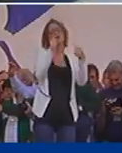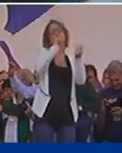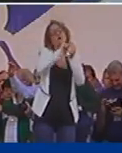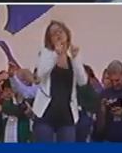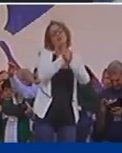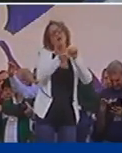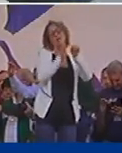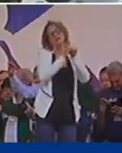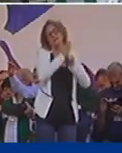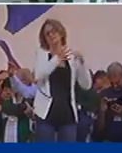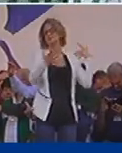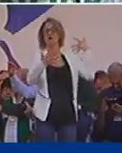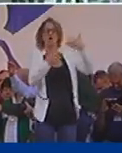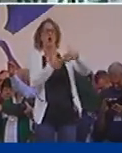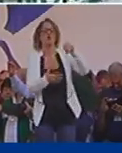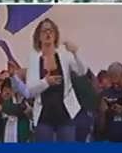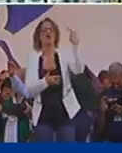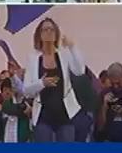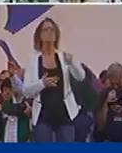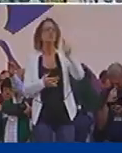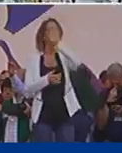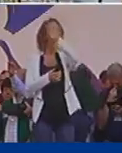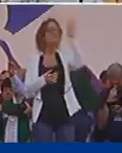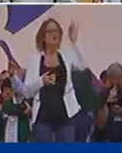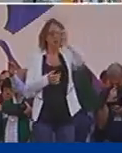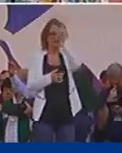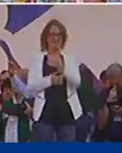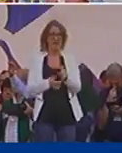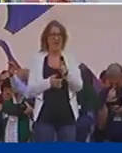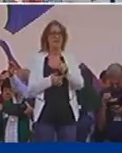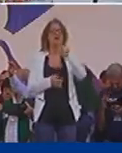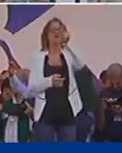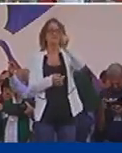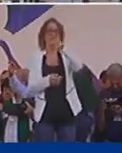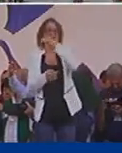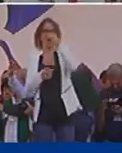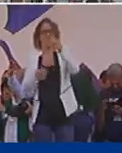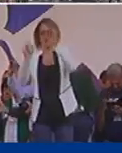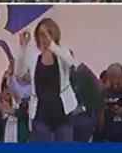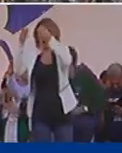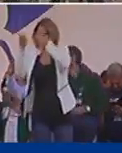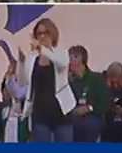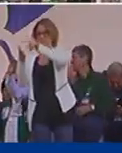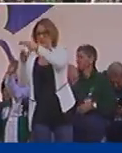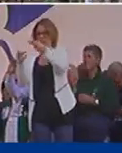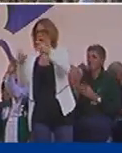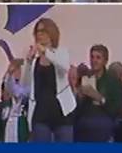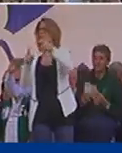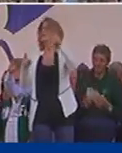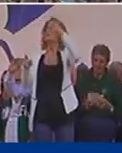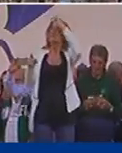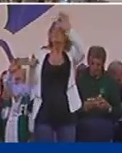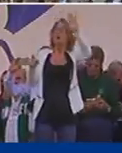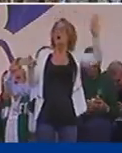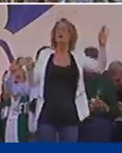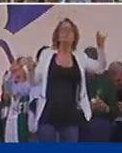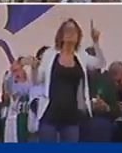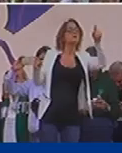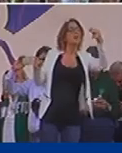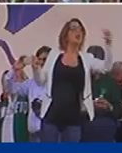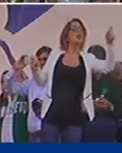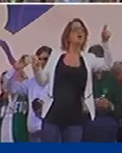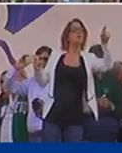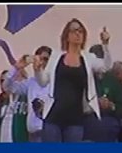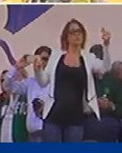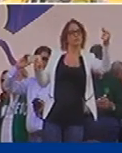storica della Lega, perché in qualche parte del paese €1000 sono €1000, in qualche altra parte del paese con €1000